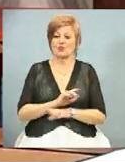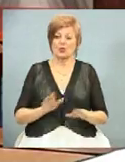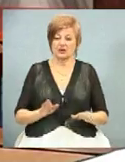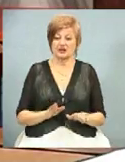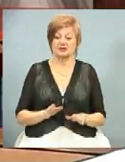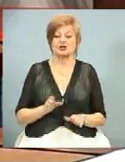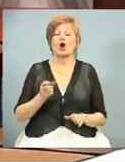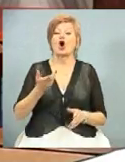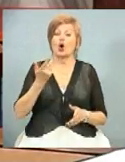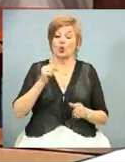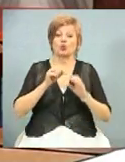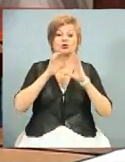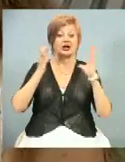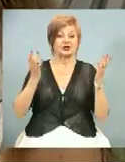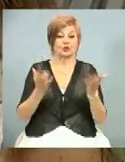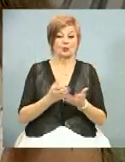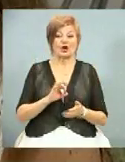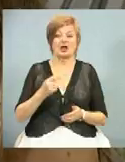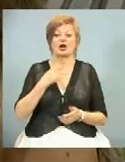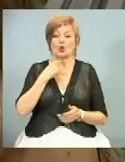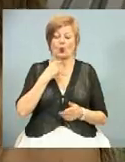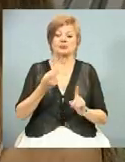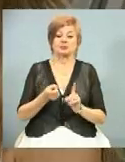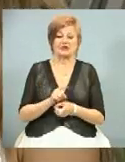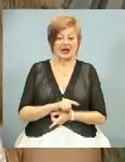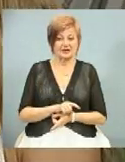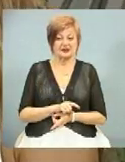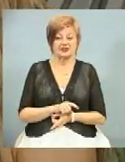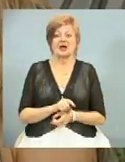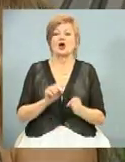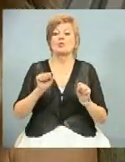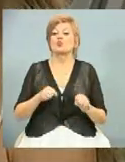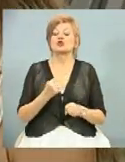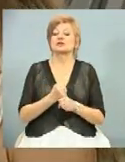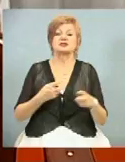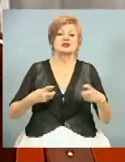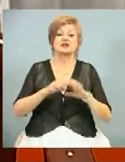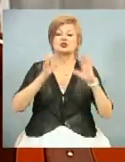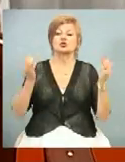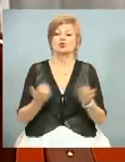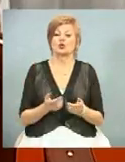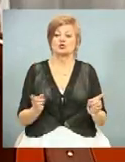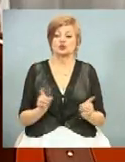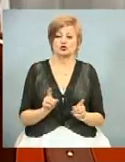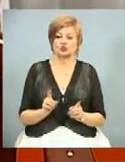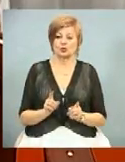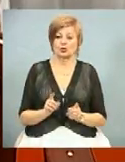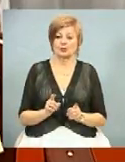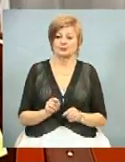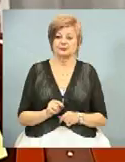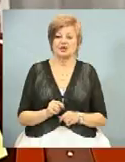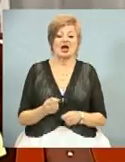так, коли надуваєш кульку з гелієм, то голос змінюється. Що ще ми можемо робити з кульками? І з чого виготовлені взагалі кульки?